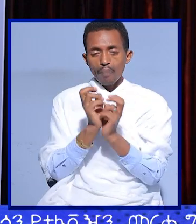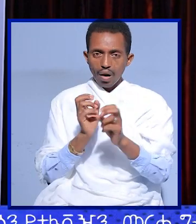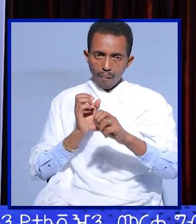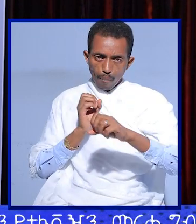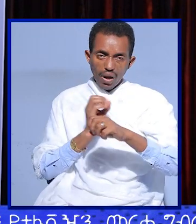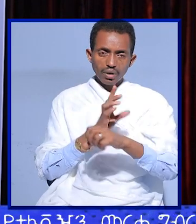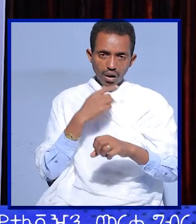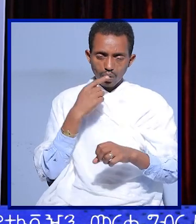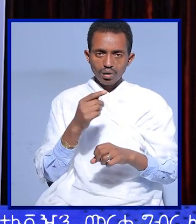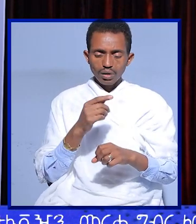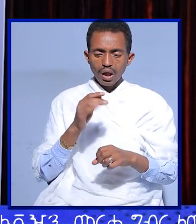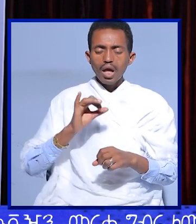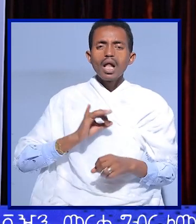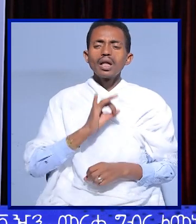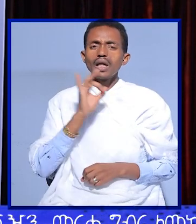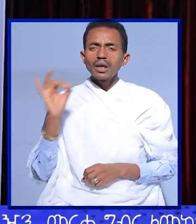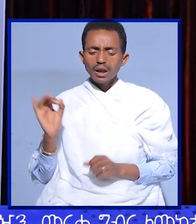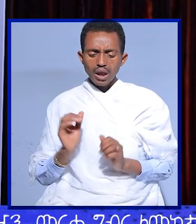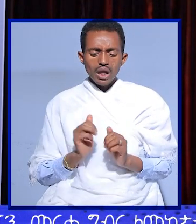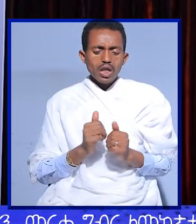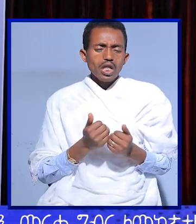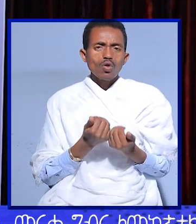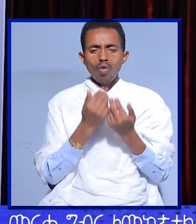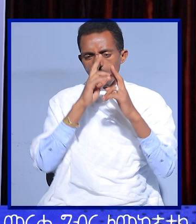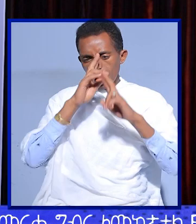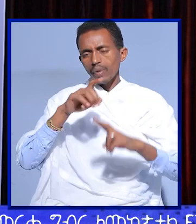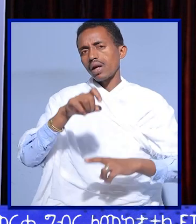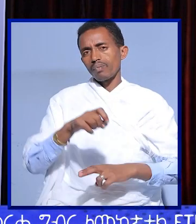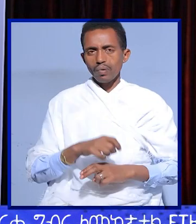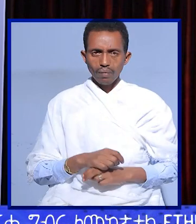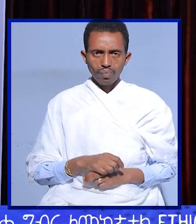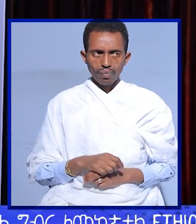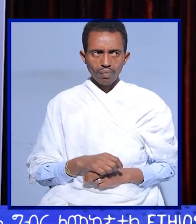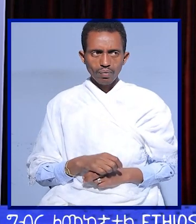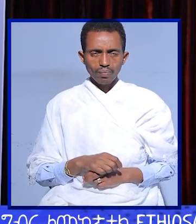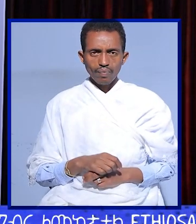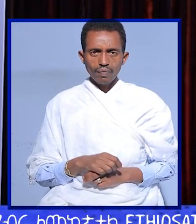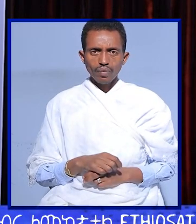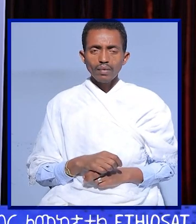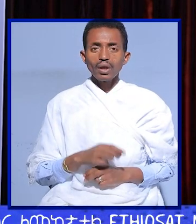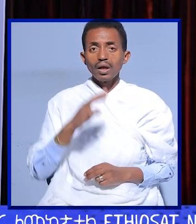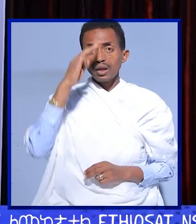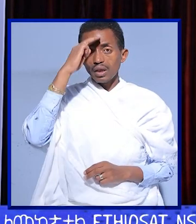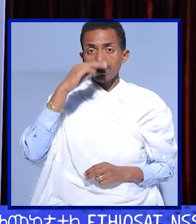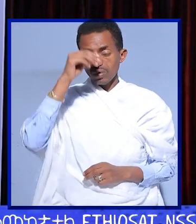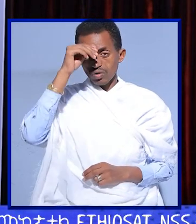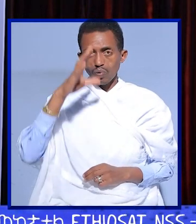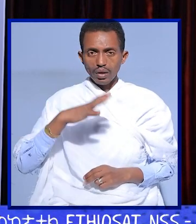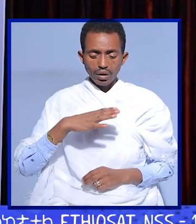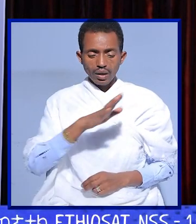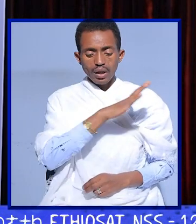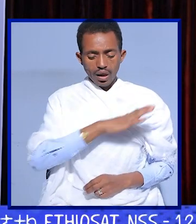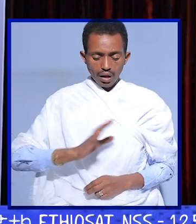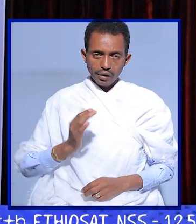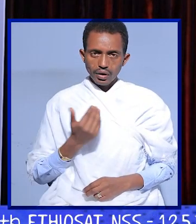እንደገለጽኩላችሁ ልደትን እንዴት እናክብረው ነው። ልደትን እንዴት እናክብረው? እንግዲህ ሰባ ሰገል ጌታችን